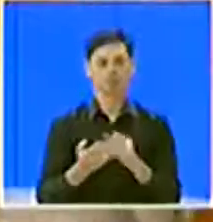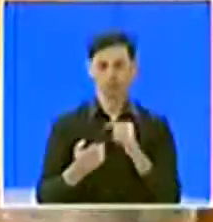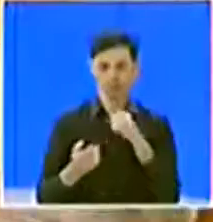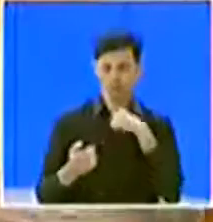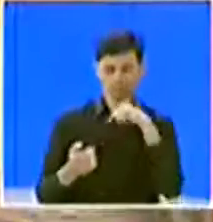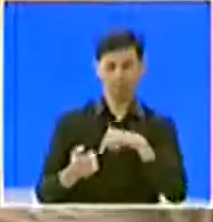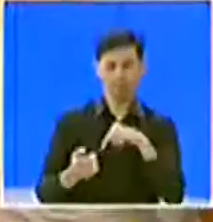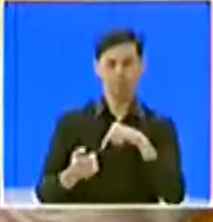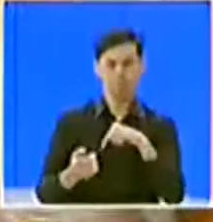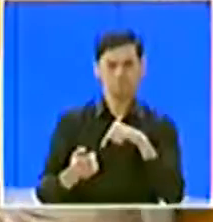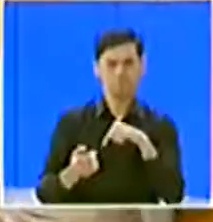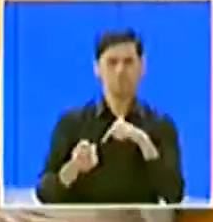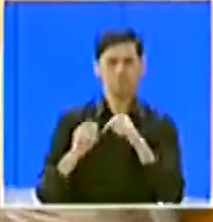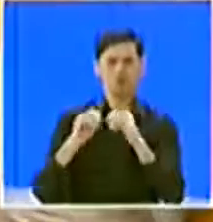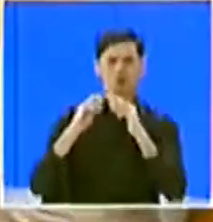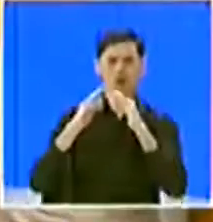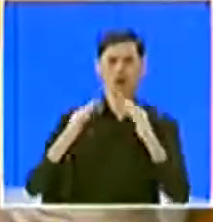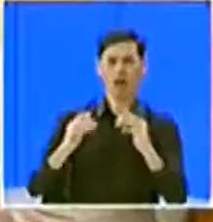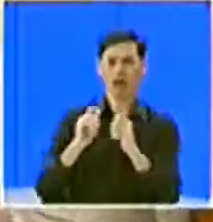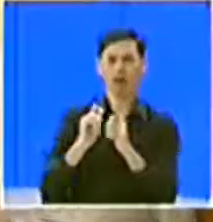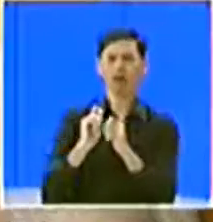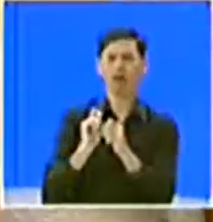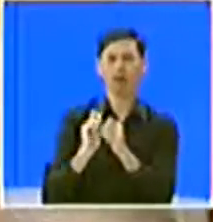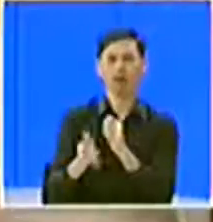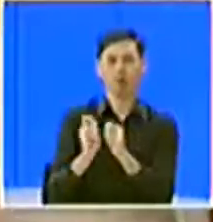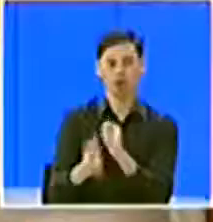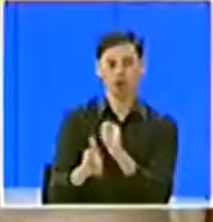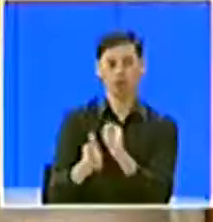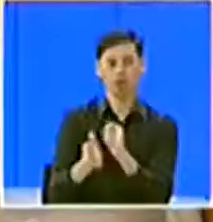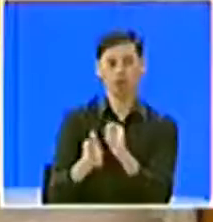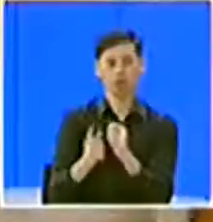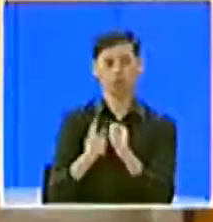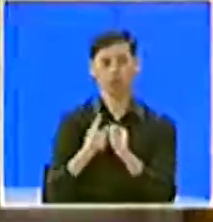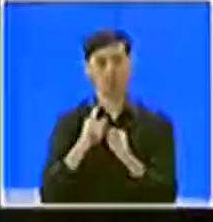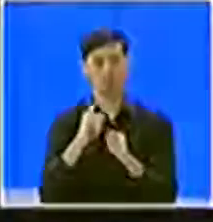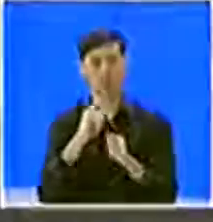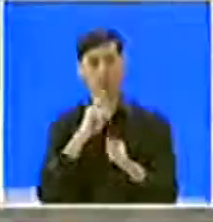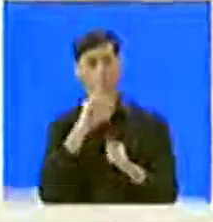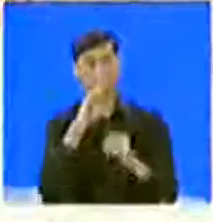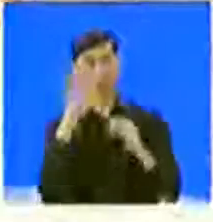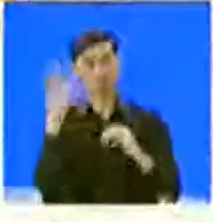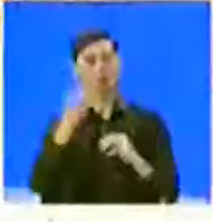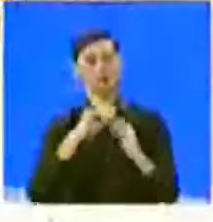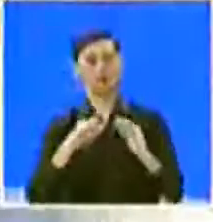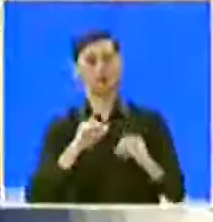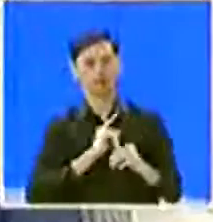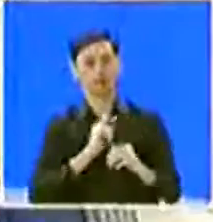rumah sendiri. Di sini jadi Bulan harus bayar gitu.